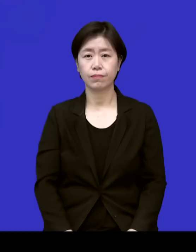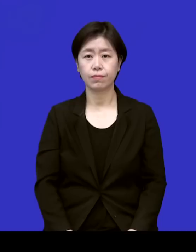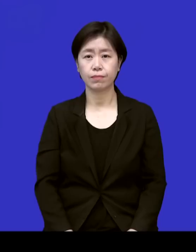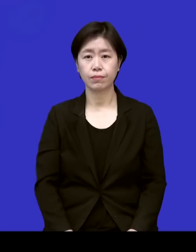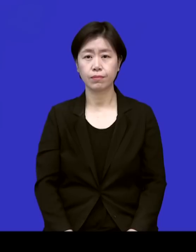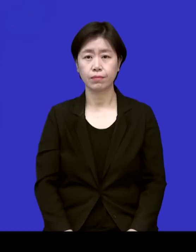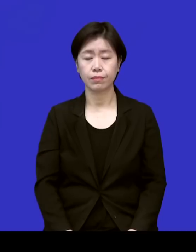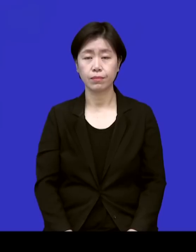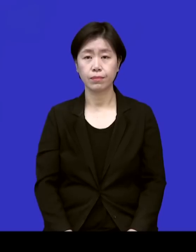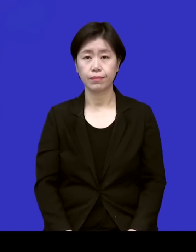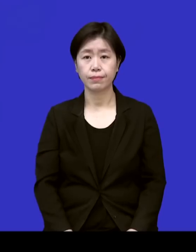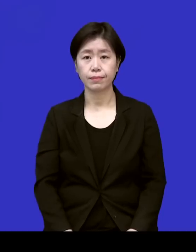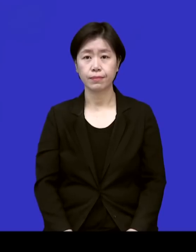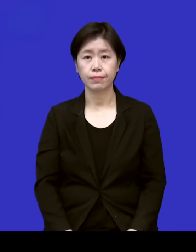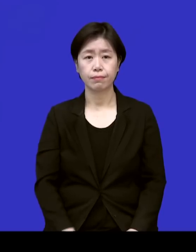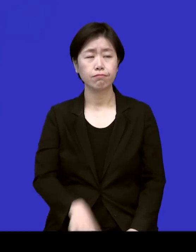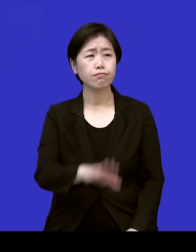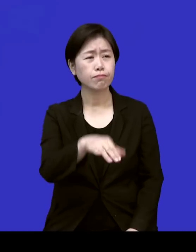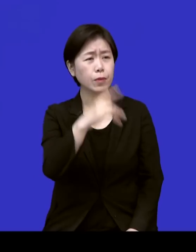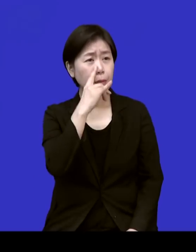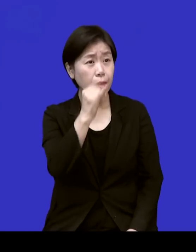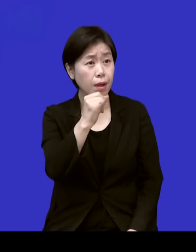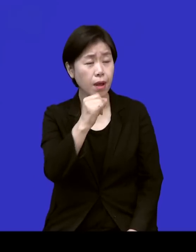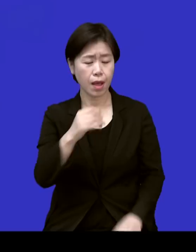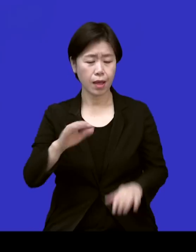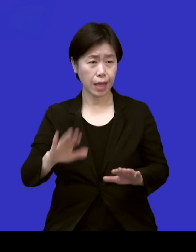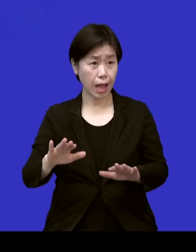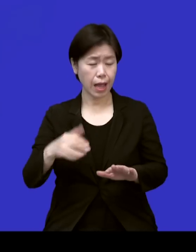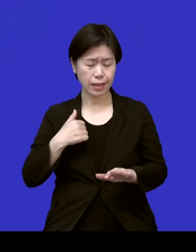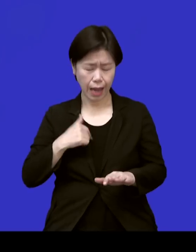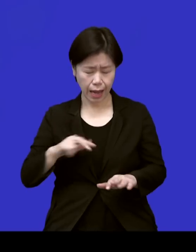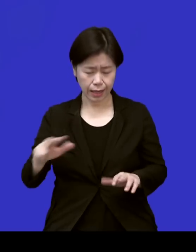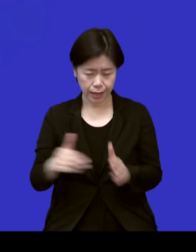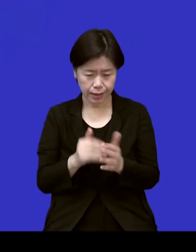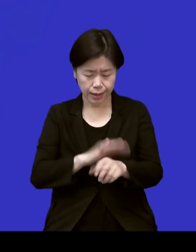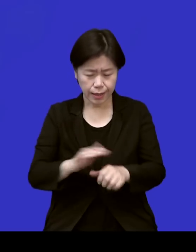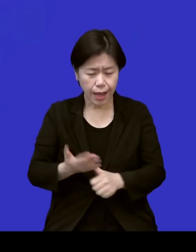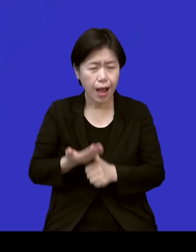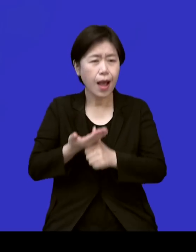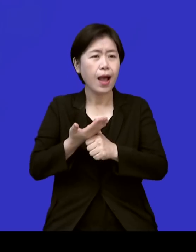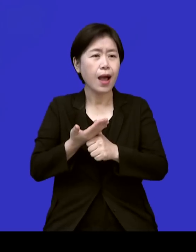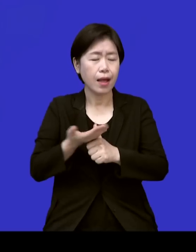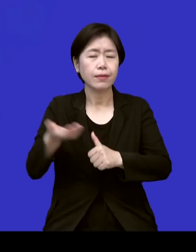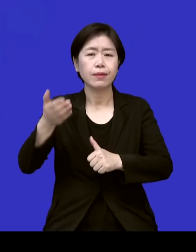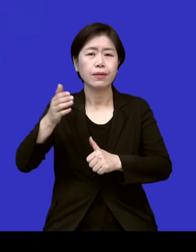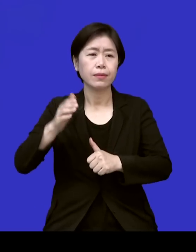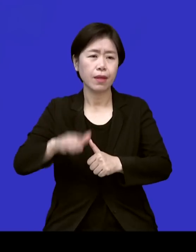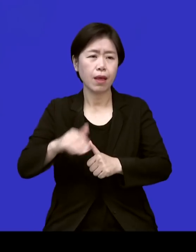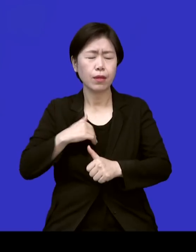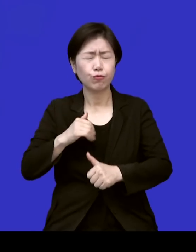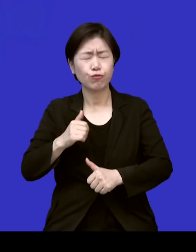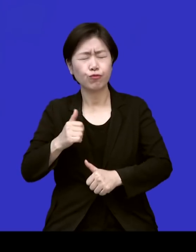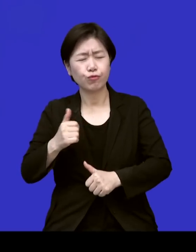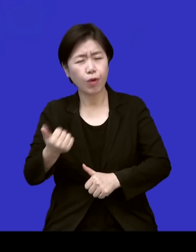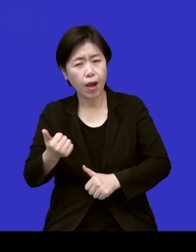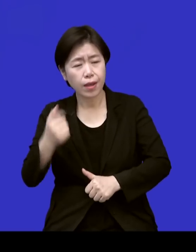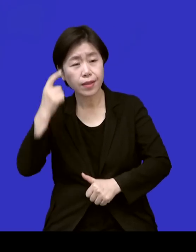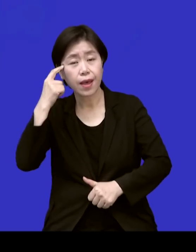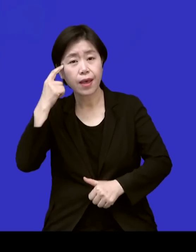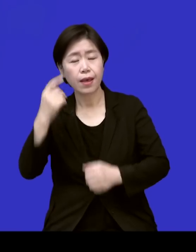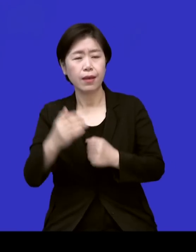열심히 키워줬는데 이렇게밖에 살지 못해서 미안하다. 그런 내용이었고 제가 슬펐던